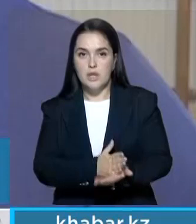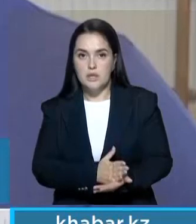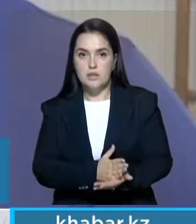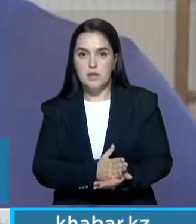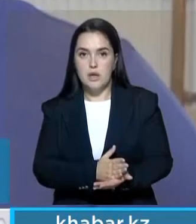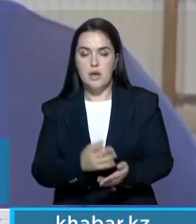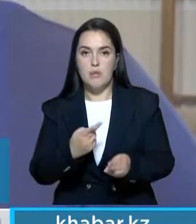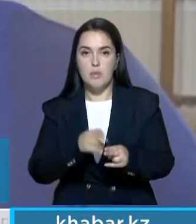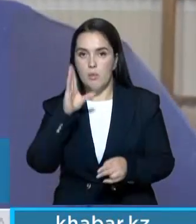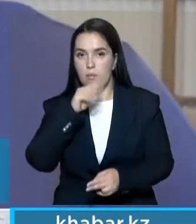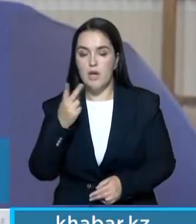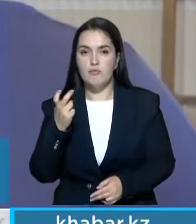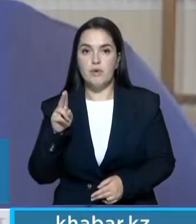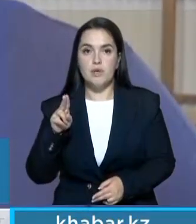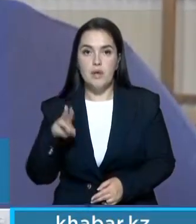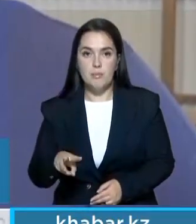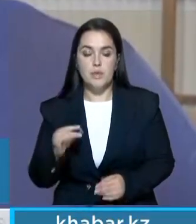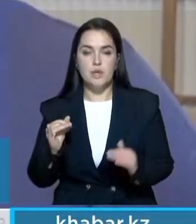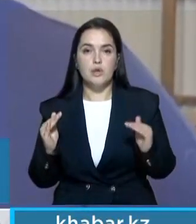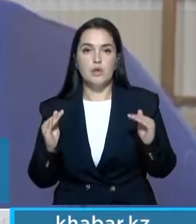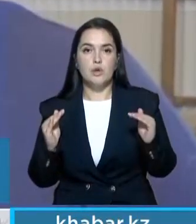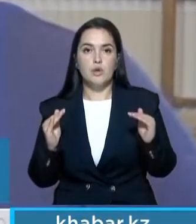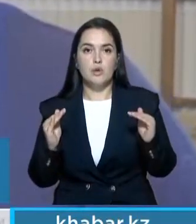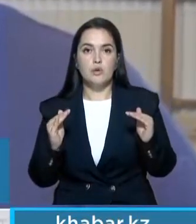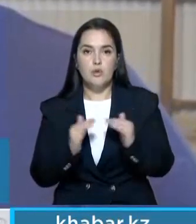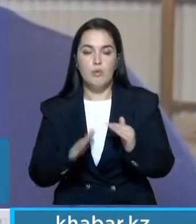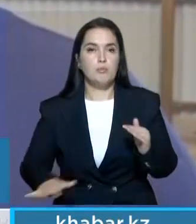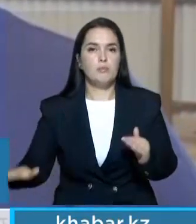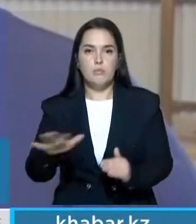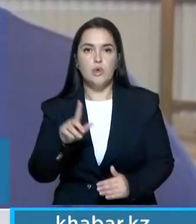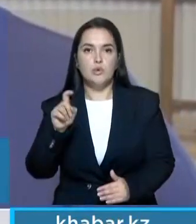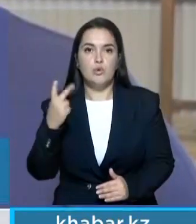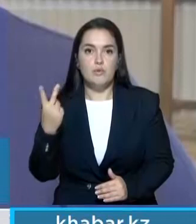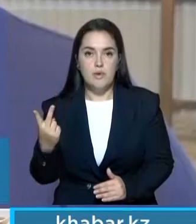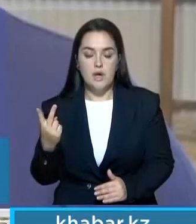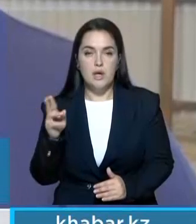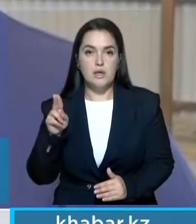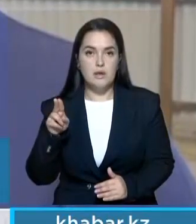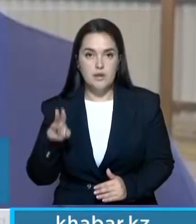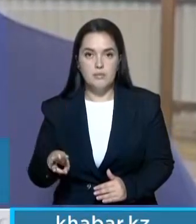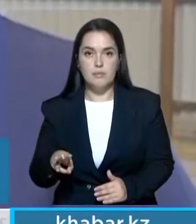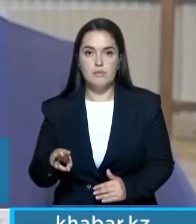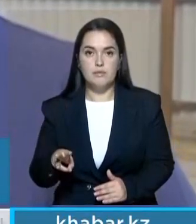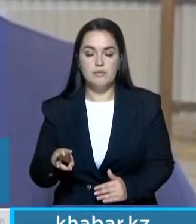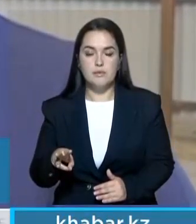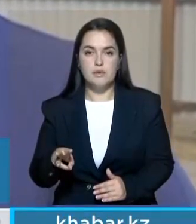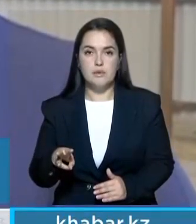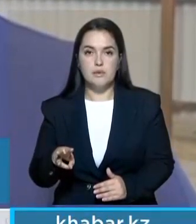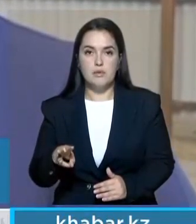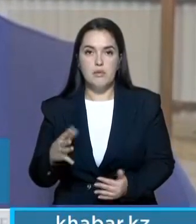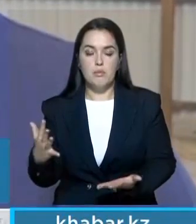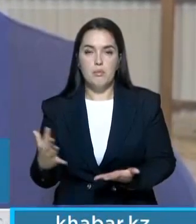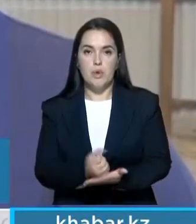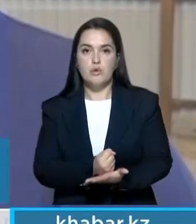горения на 200 квадратов, и дом сам. 102 квадрата, как вы говорили, общая площадь, она, в принципе, получилась.